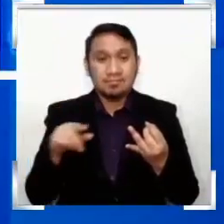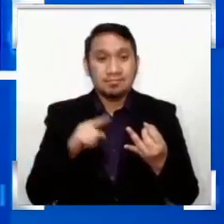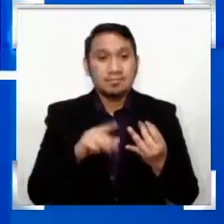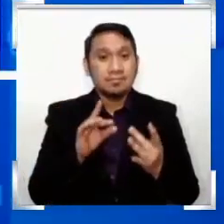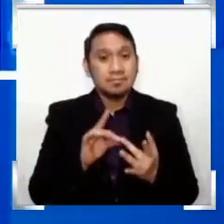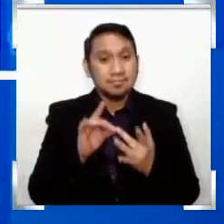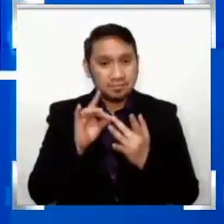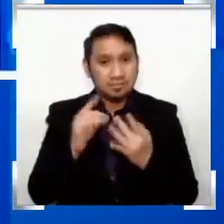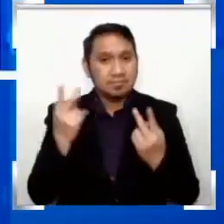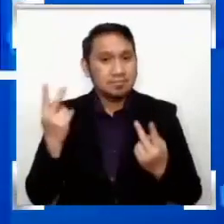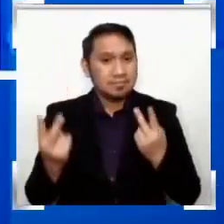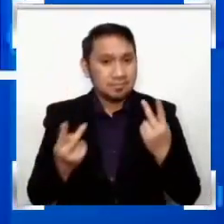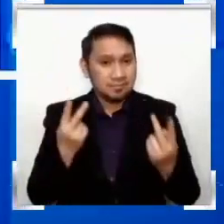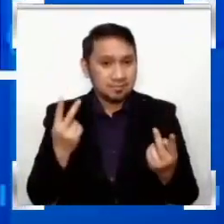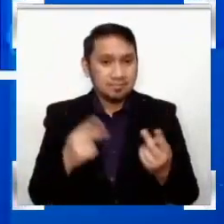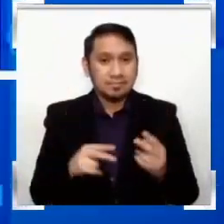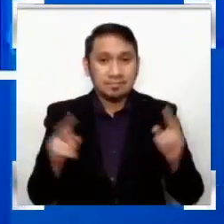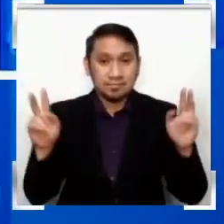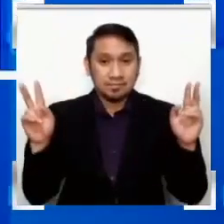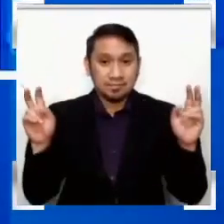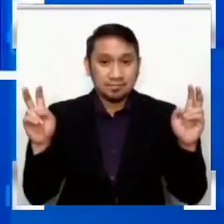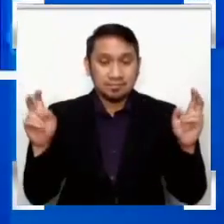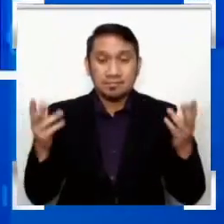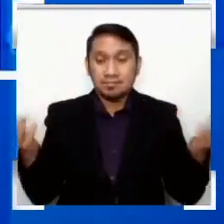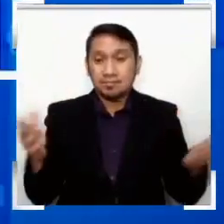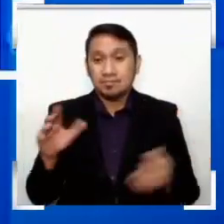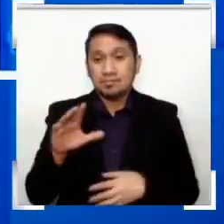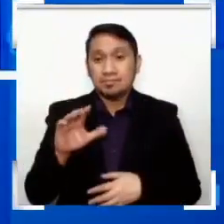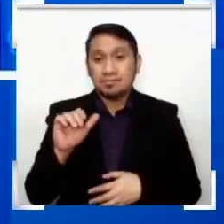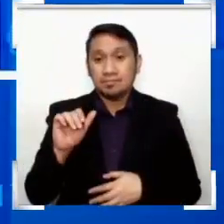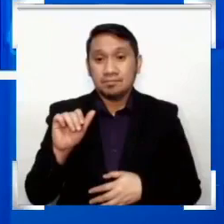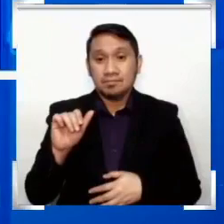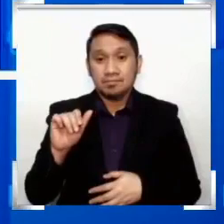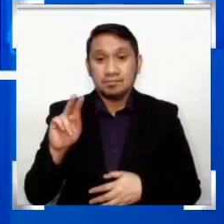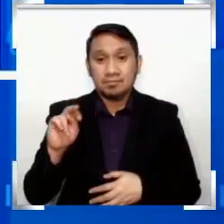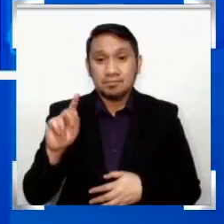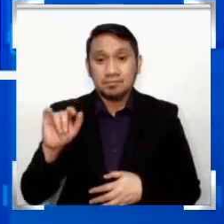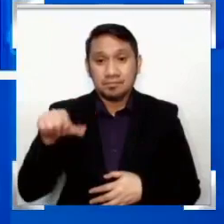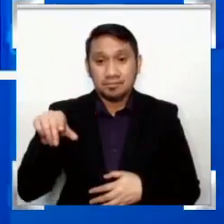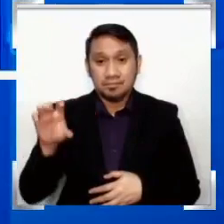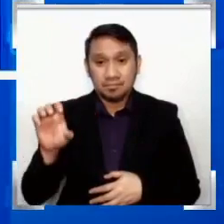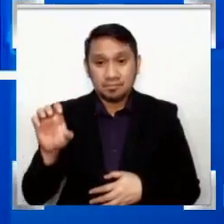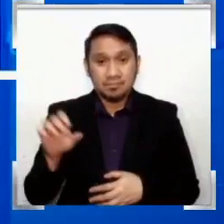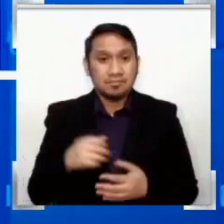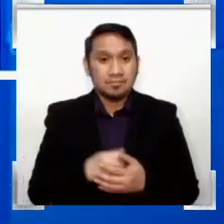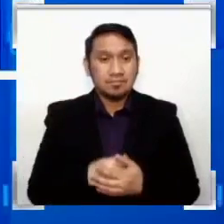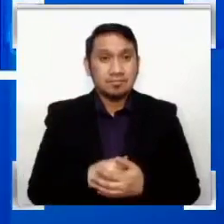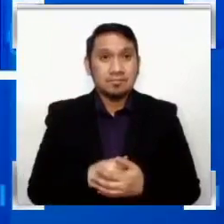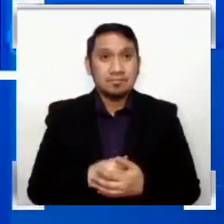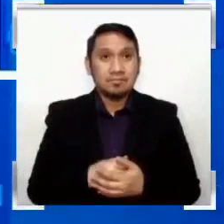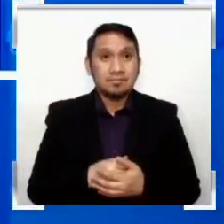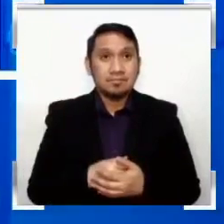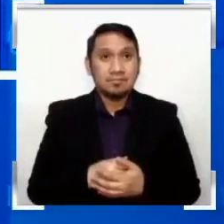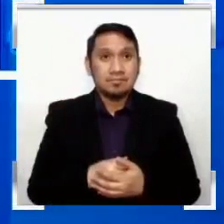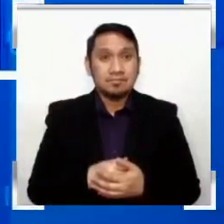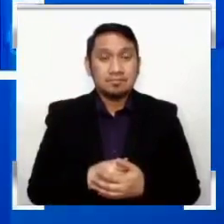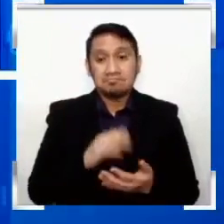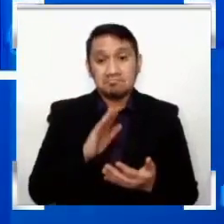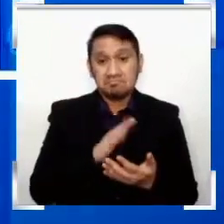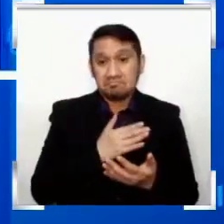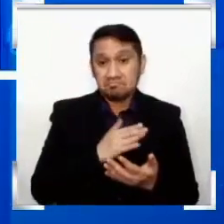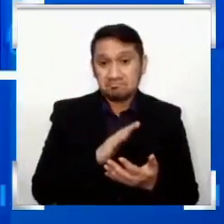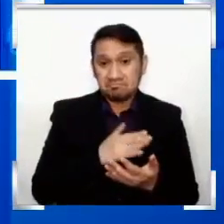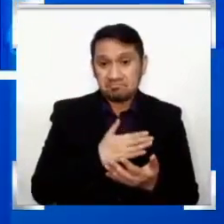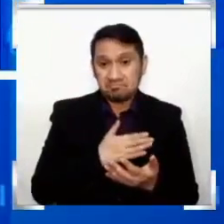guest sa Lin Ai Kang Antique 2022. Nang harana ng mga kandidata si Derek, habang si